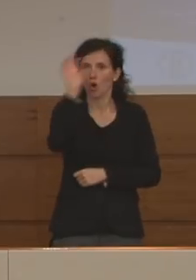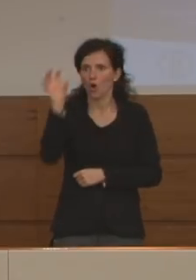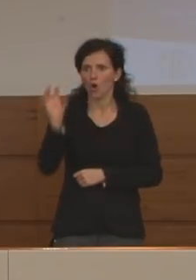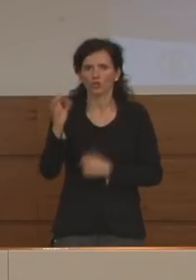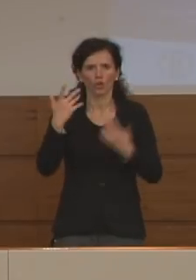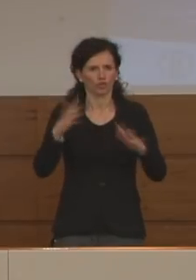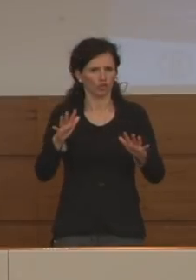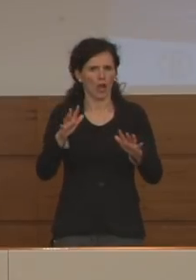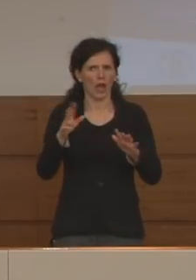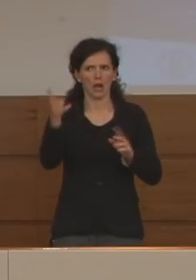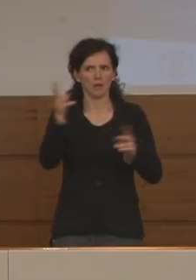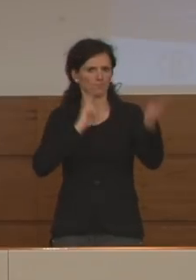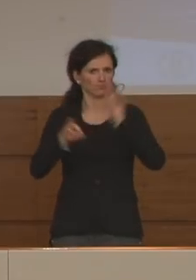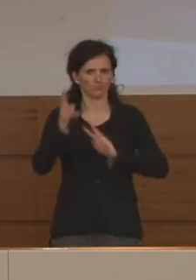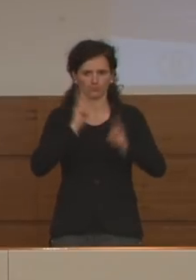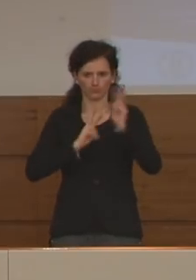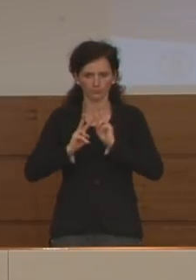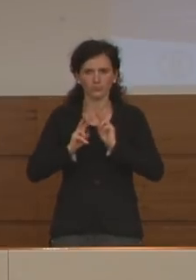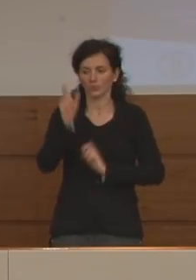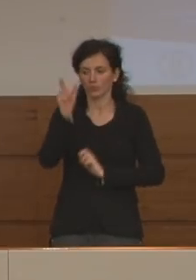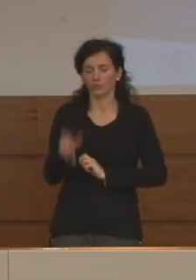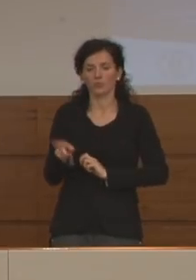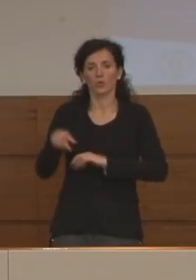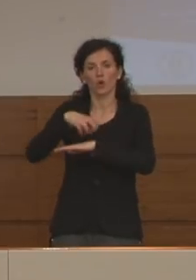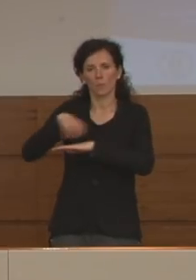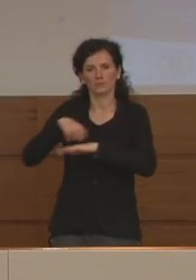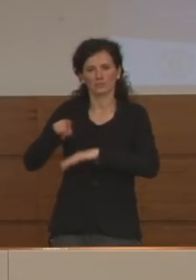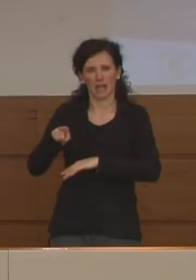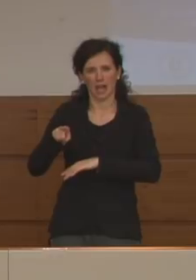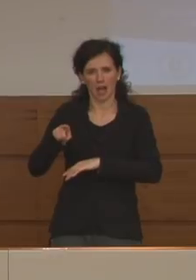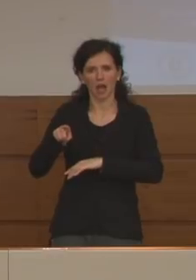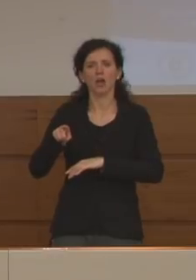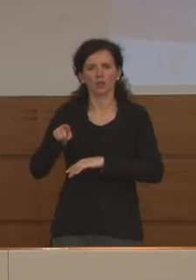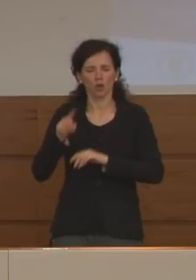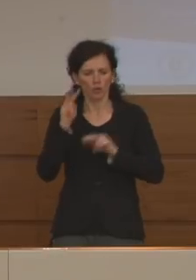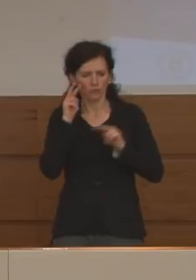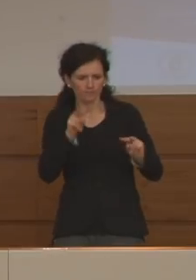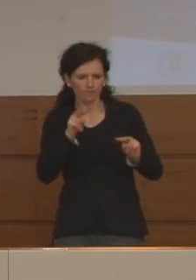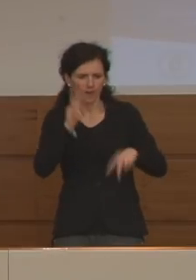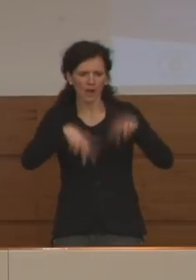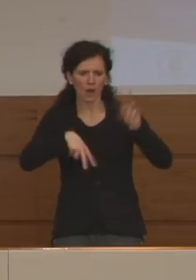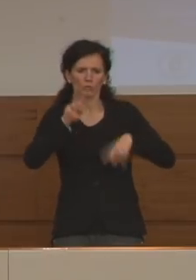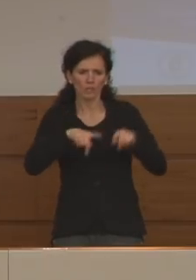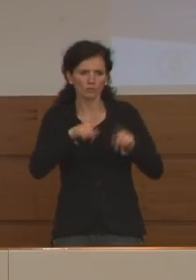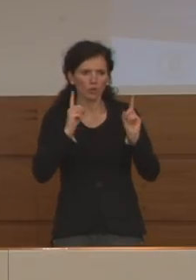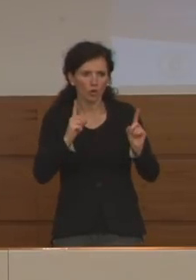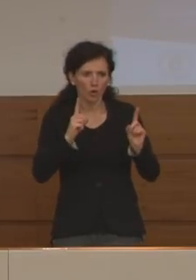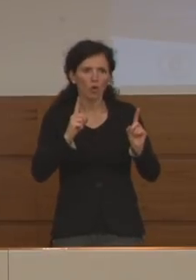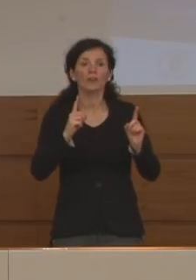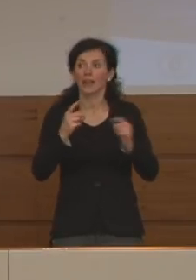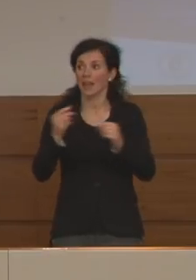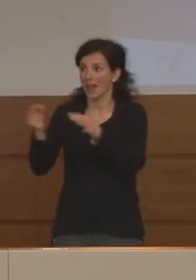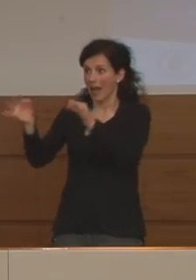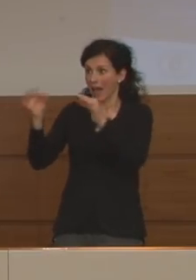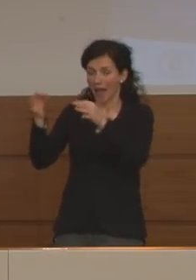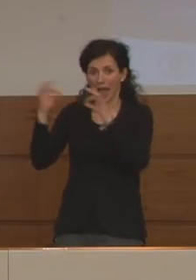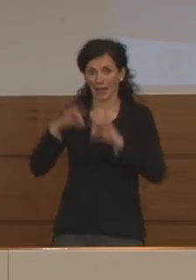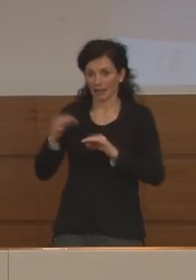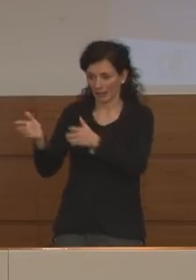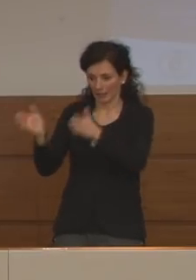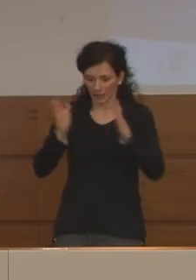commissario sta procedendo a soddisfare questi fabbisogno sulla base degli arrivi via via crescenti